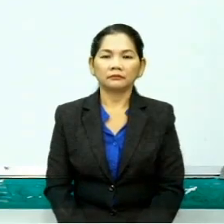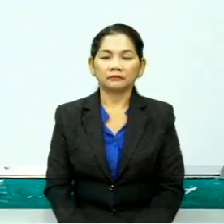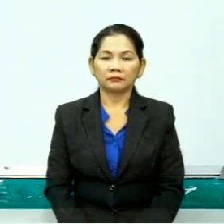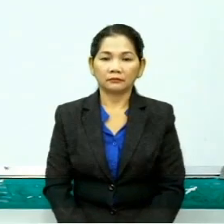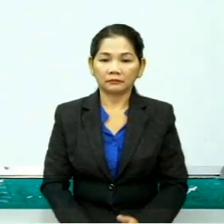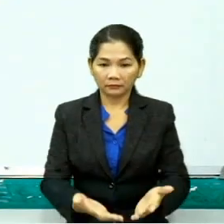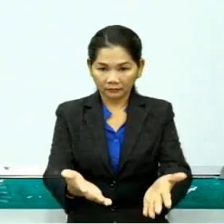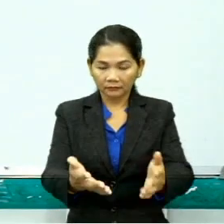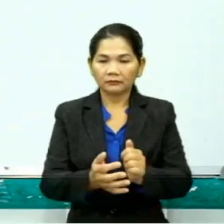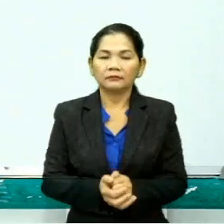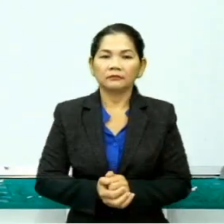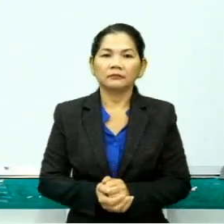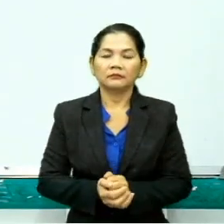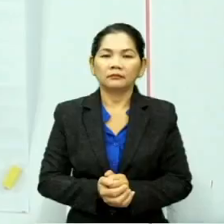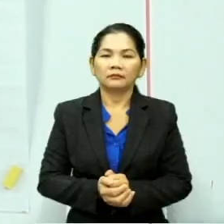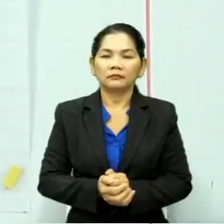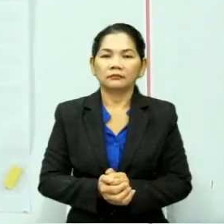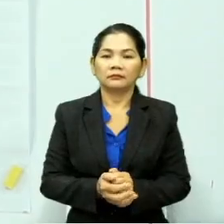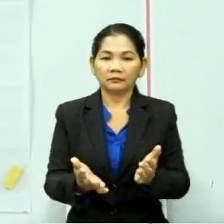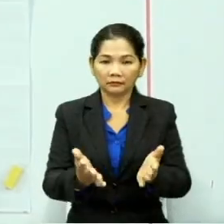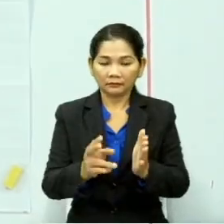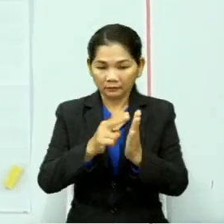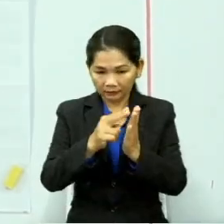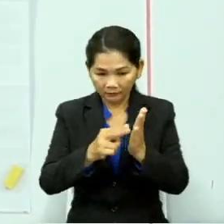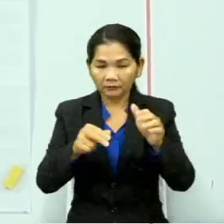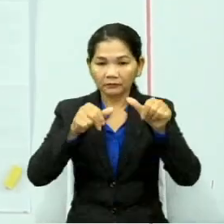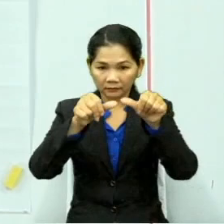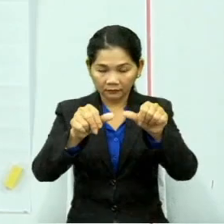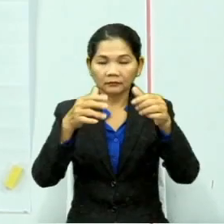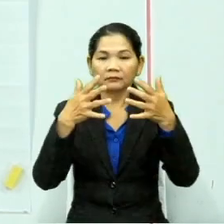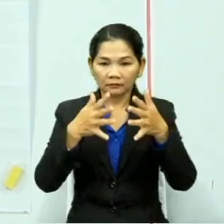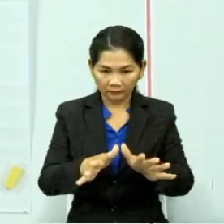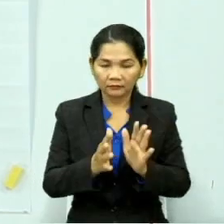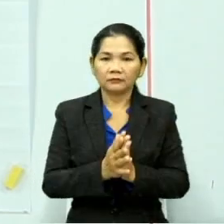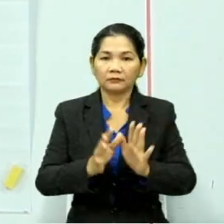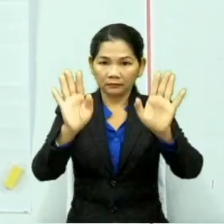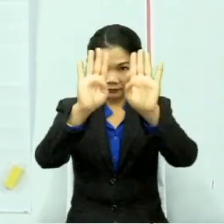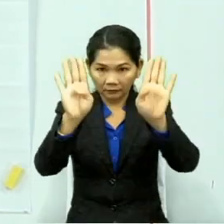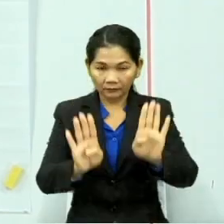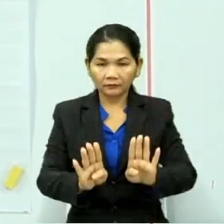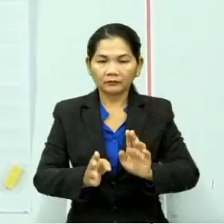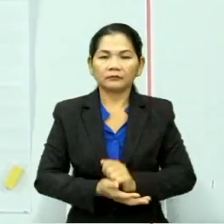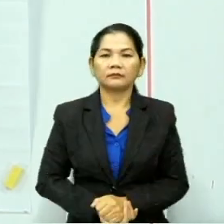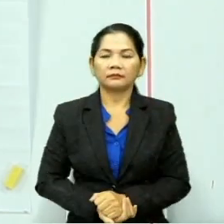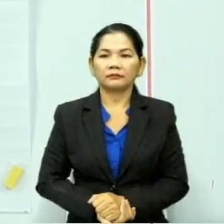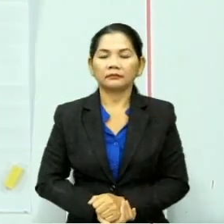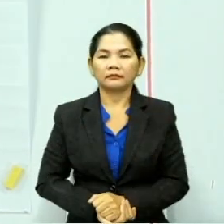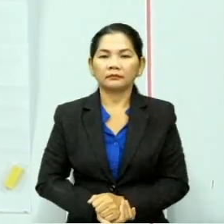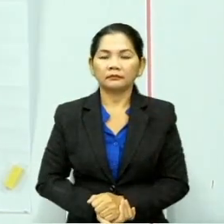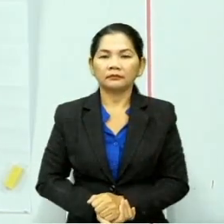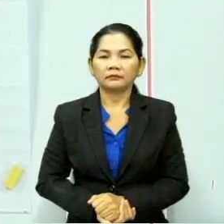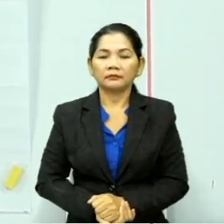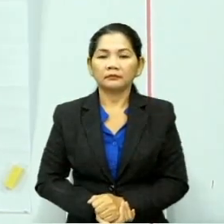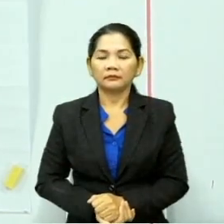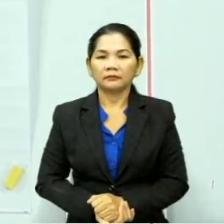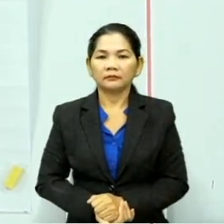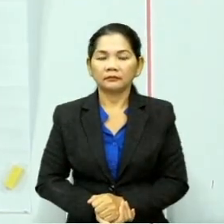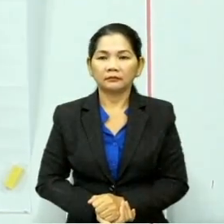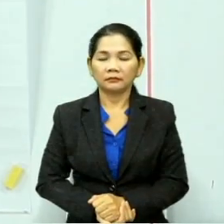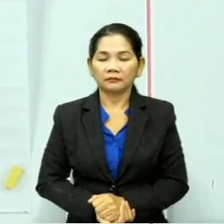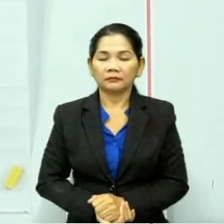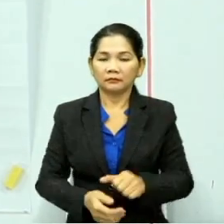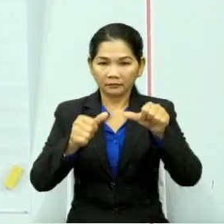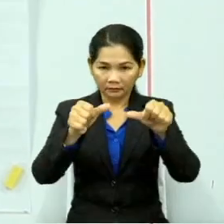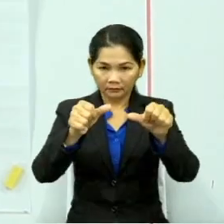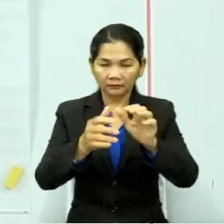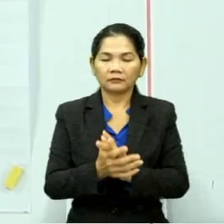Chà tả lỡ con, chà ạ tập bật, nhạc rưu bạn bật rụi rồi hay là lỡ cả đà khiên là con á. Chà mấy cái chị ạ tập bật ở bà dương, đại nhạc rưu